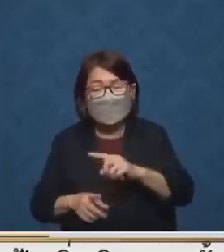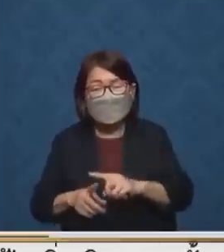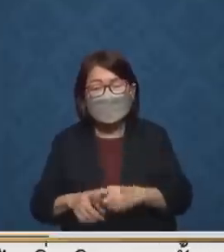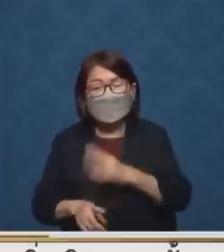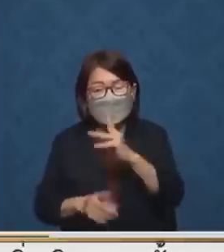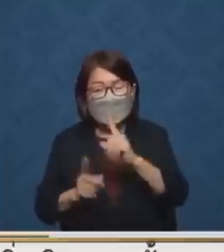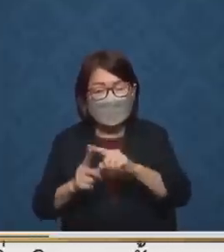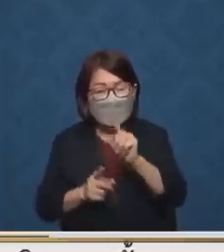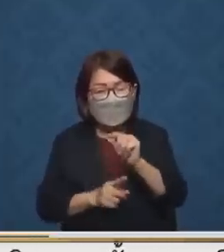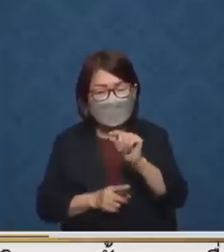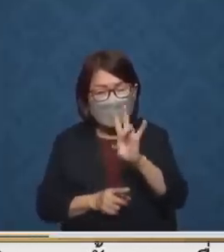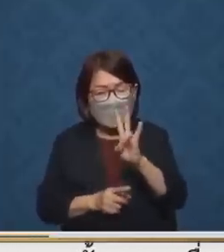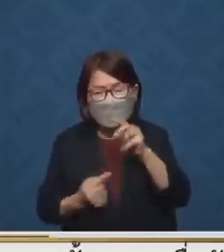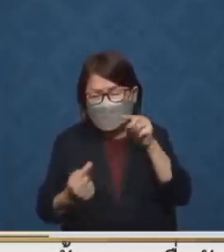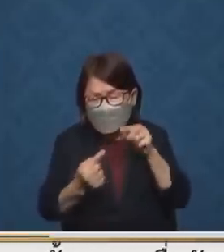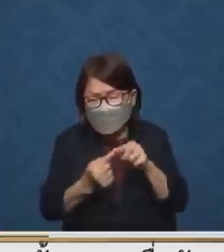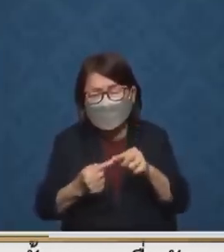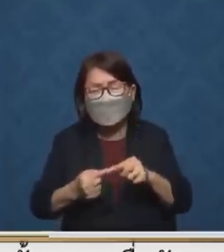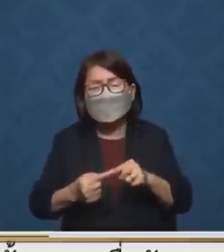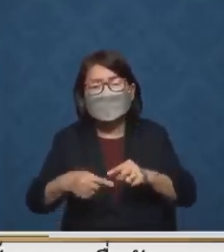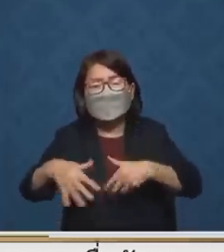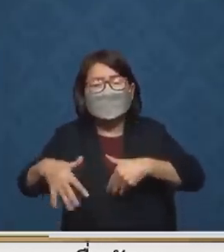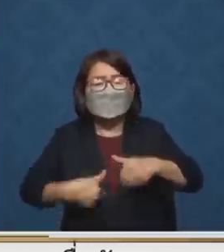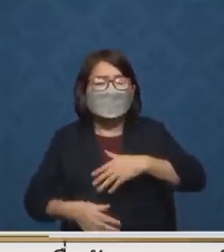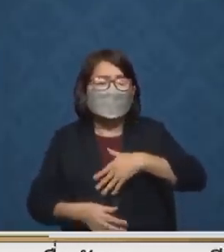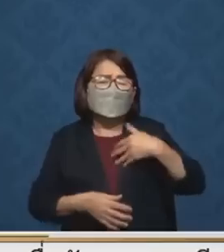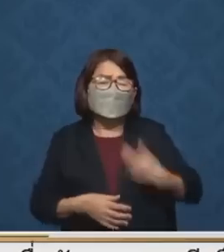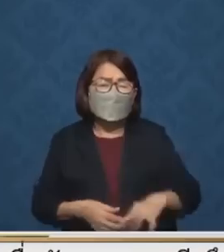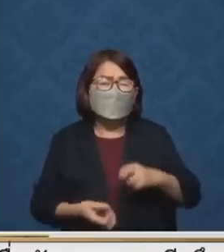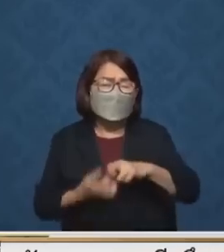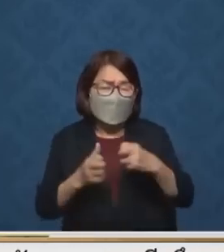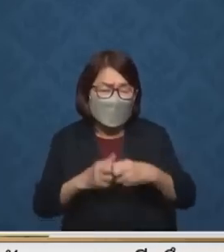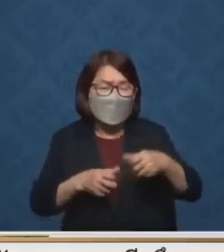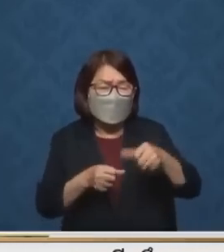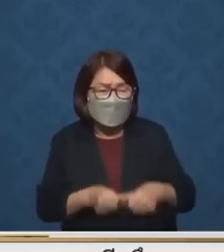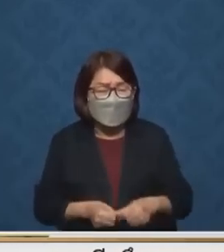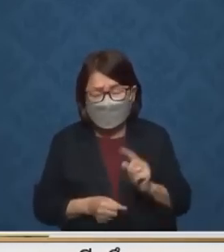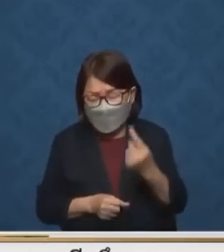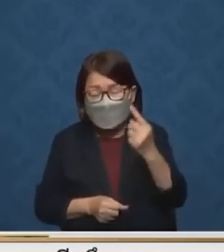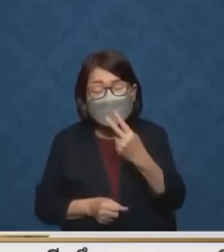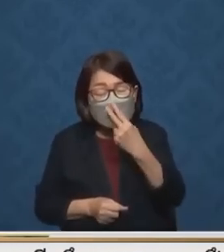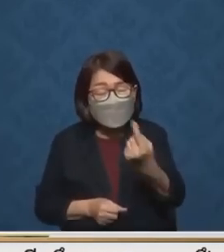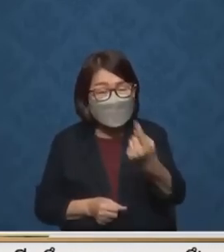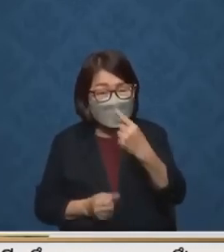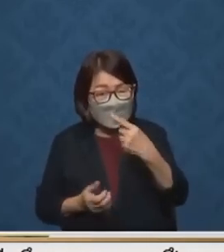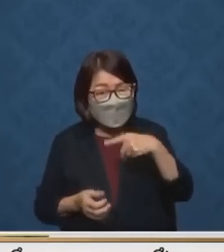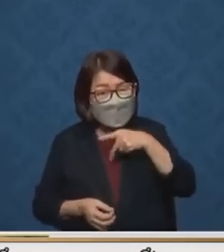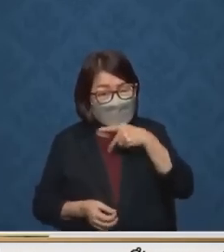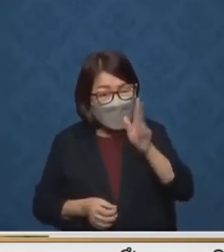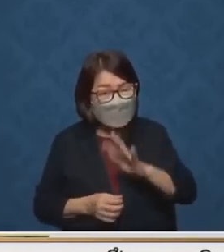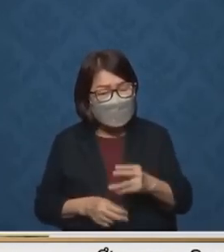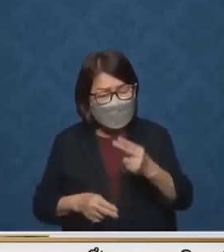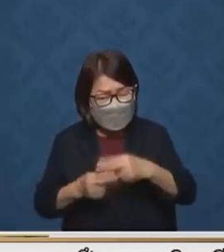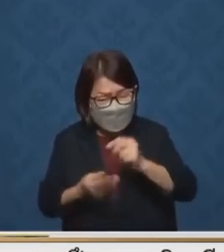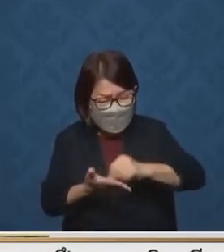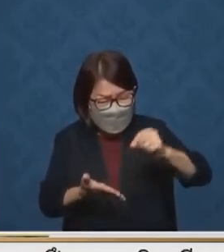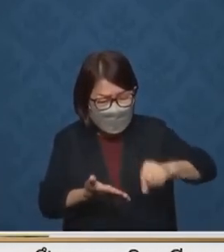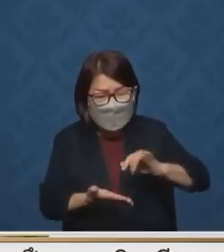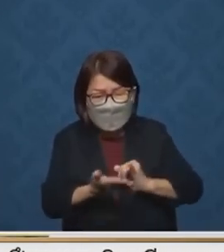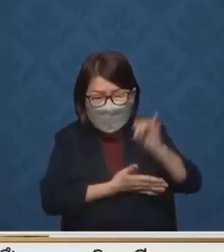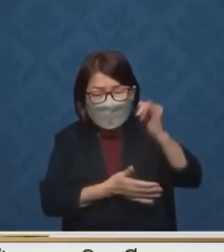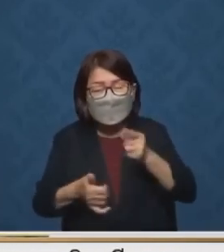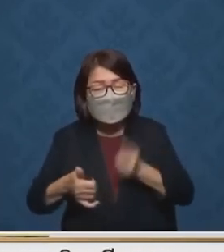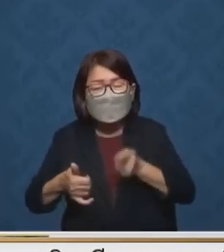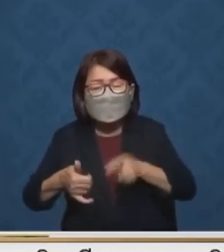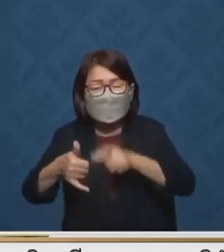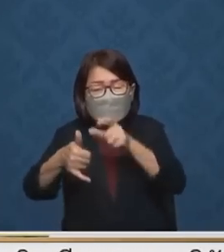พ พิัตทกฎรรมาณที่สุดเปิดหนงสืออชบับ เดยเขหาวองปอมมีรายเซชัดเจน คนเดิมพระเอกของเรื่อง พั